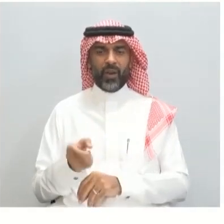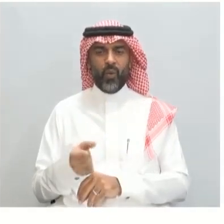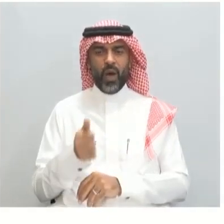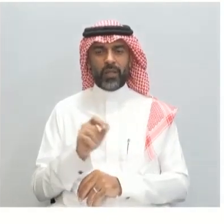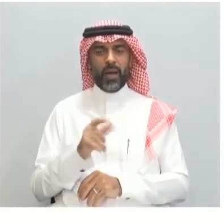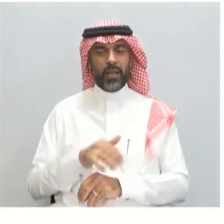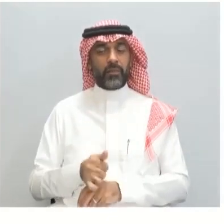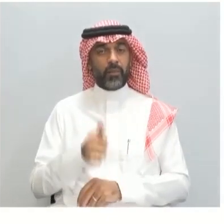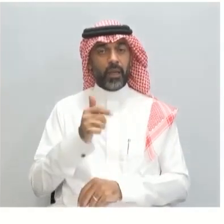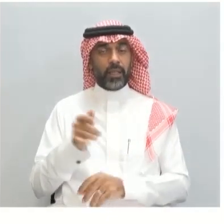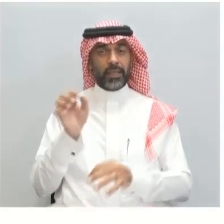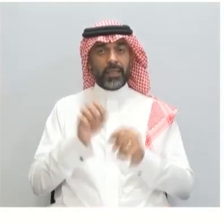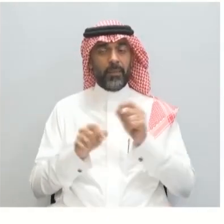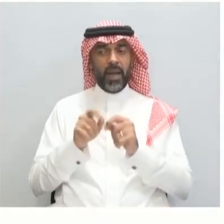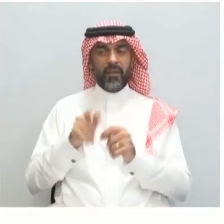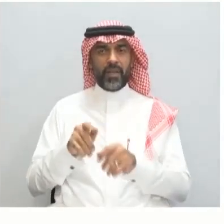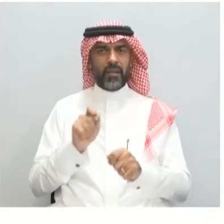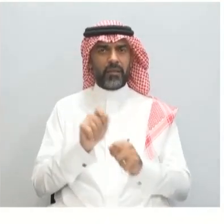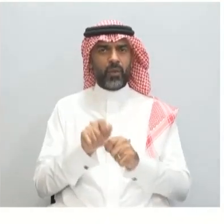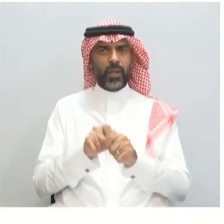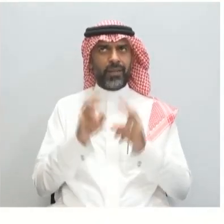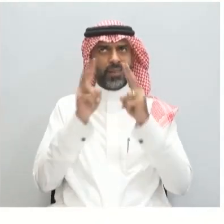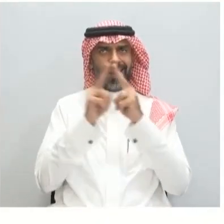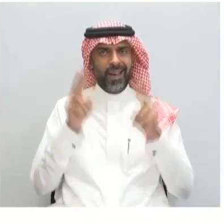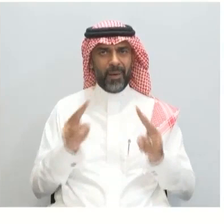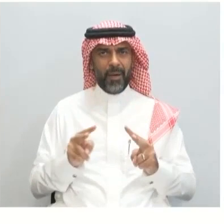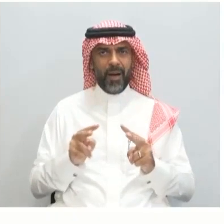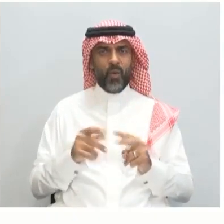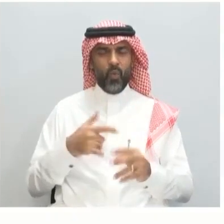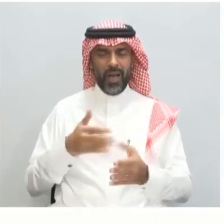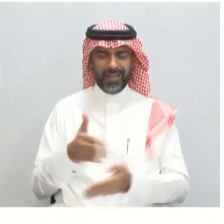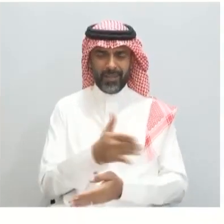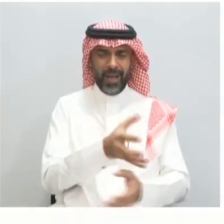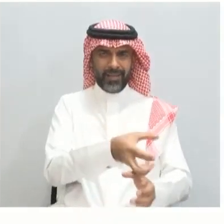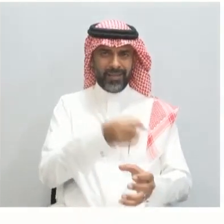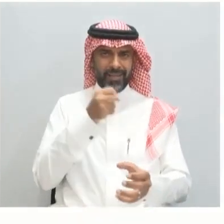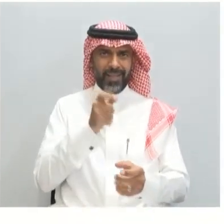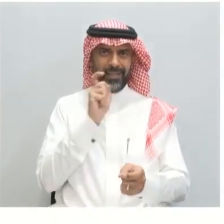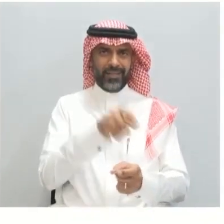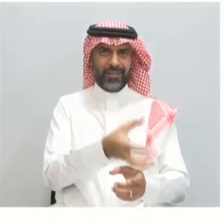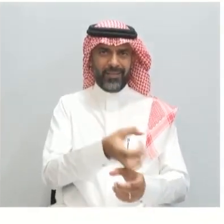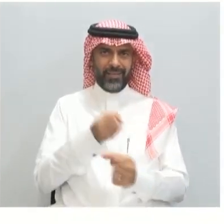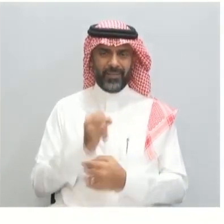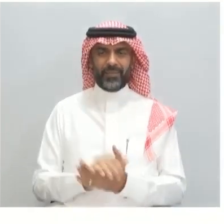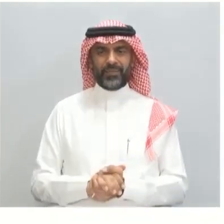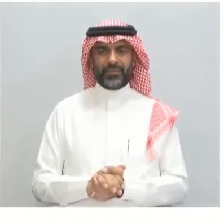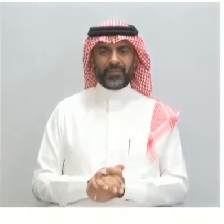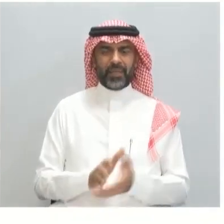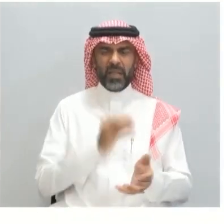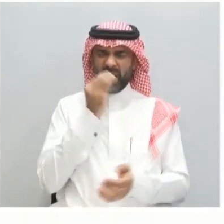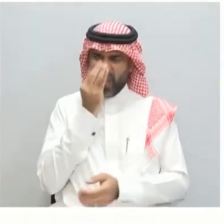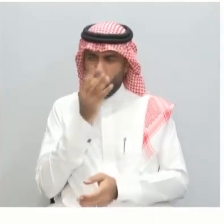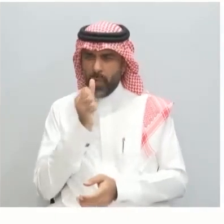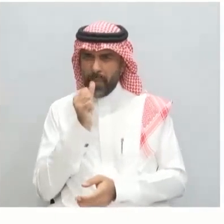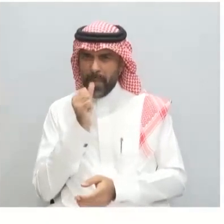امكانيه استخدامها في توليد الطاقه الكهربائيه وصيد الاسماك تلوث المياه